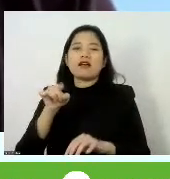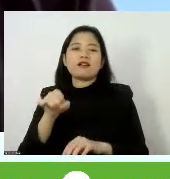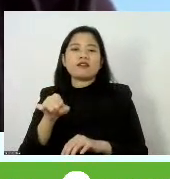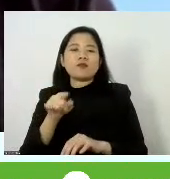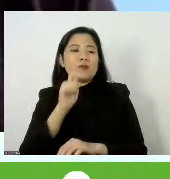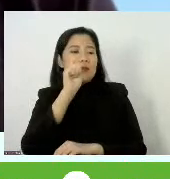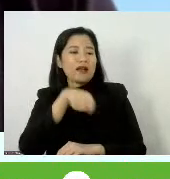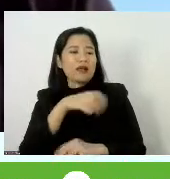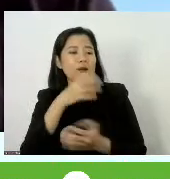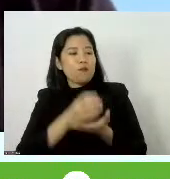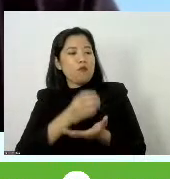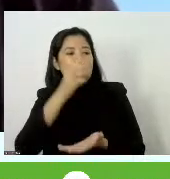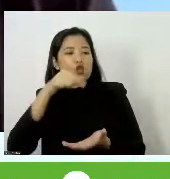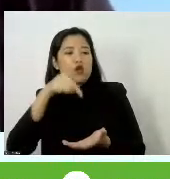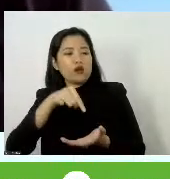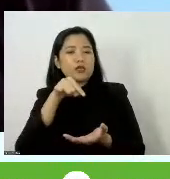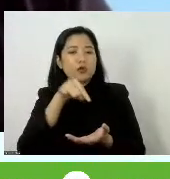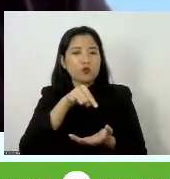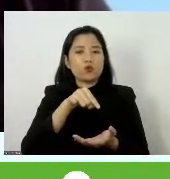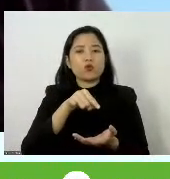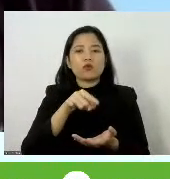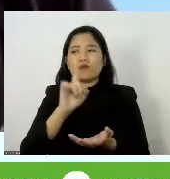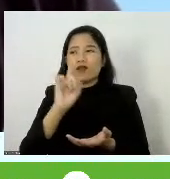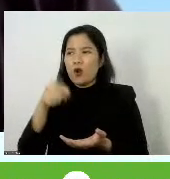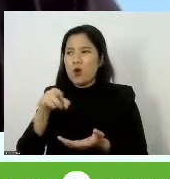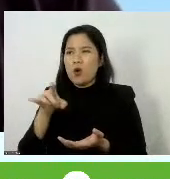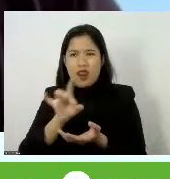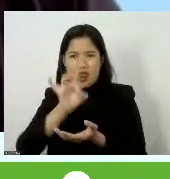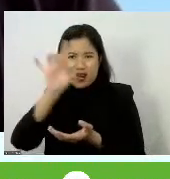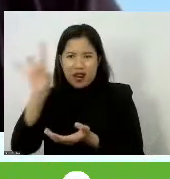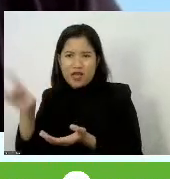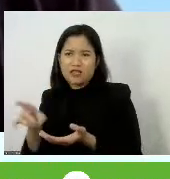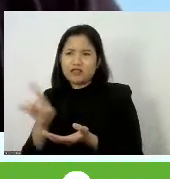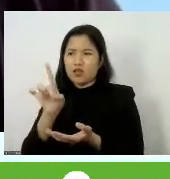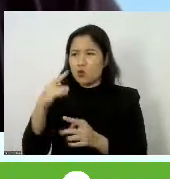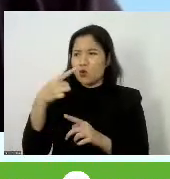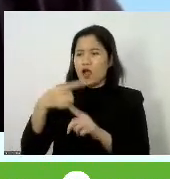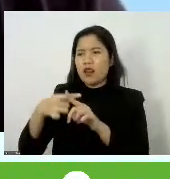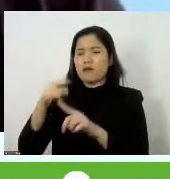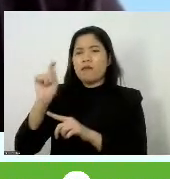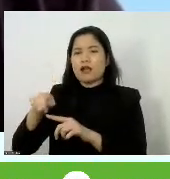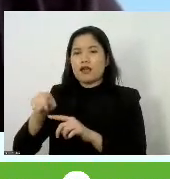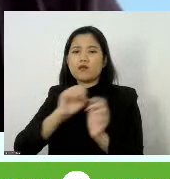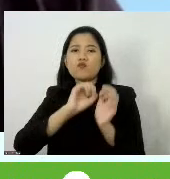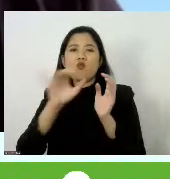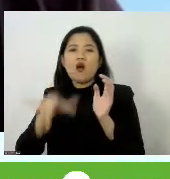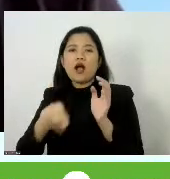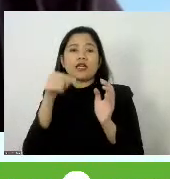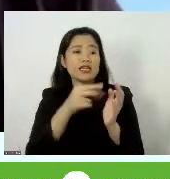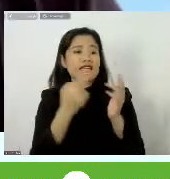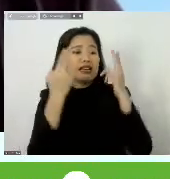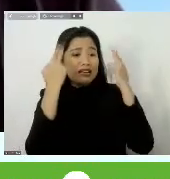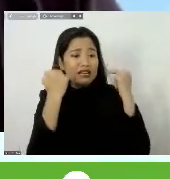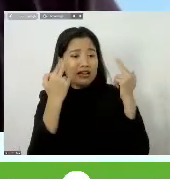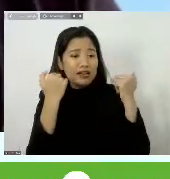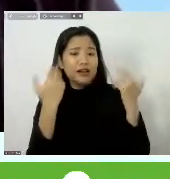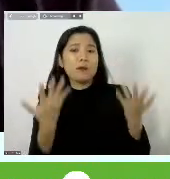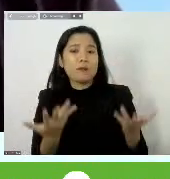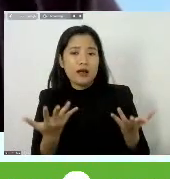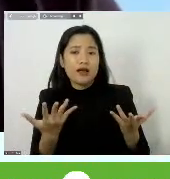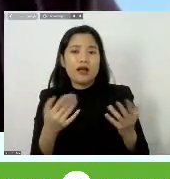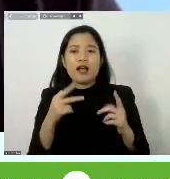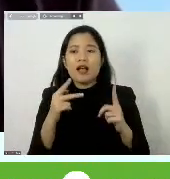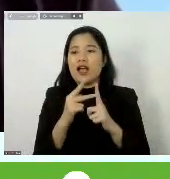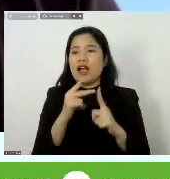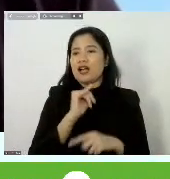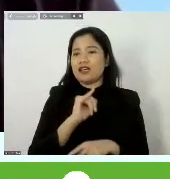botol sekali pakai dan lain-lain misalnya Betul apa-apa apa bagusnya ini apa kerennya ini dana hari